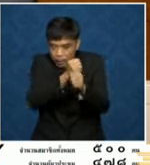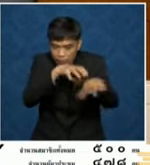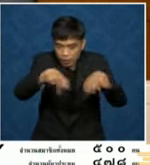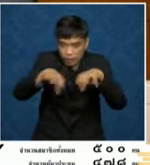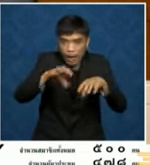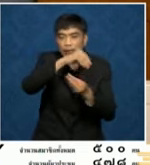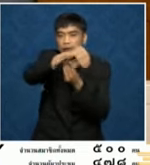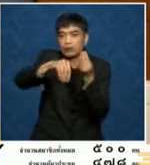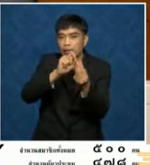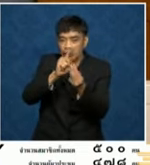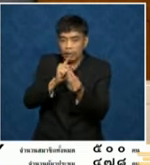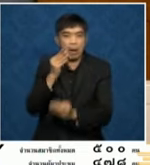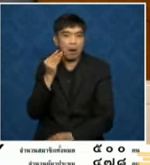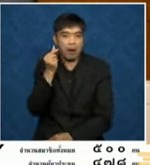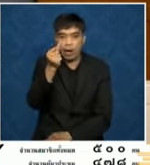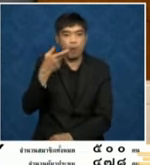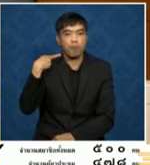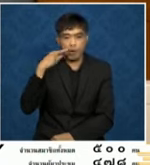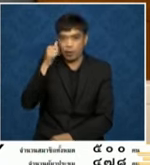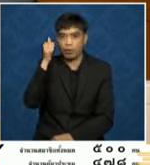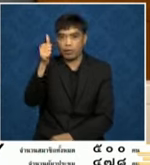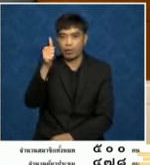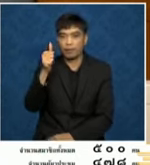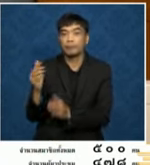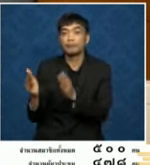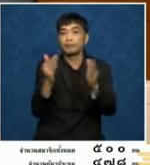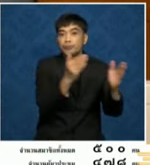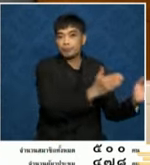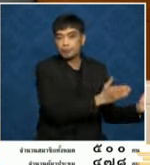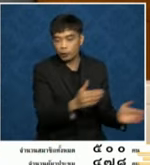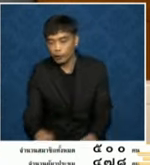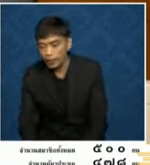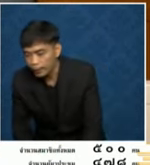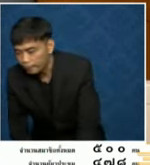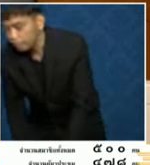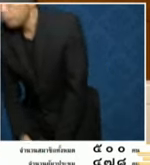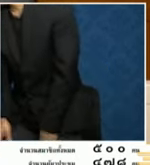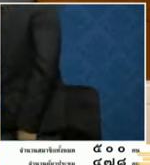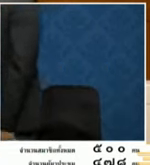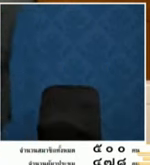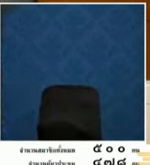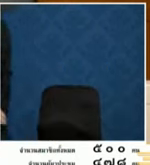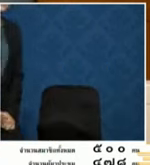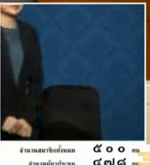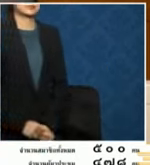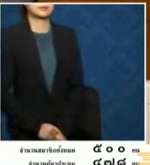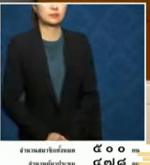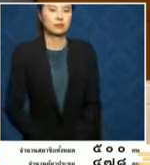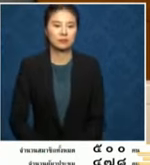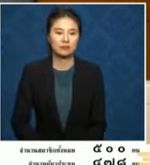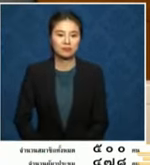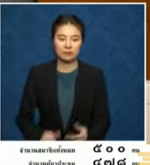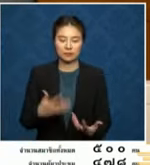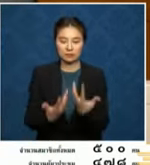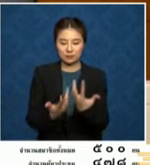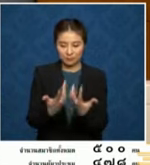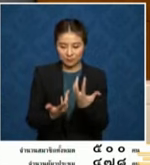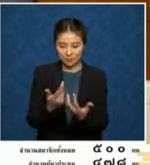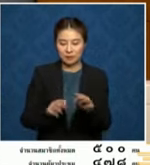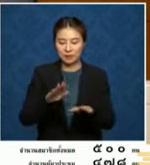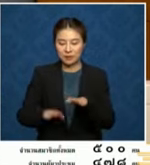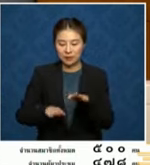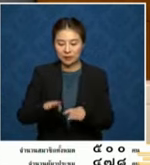ไปในเรื่องของพรมขนแกะทอมือครับก็ต้องเรียนงี้ครับว่าค่าใช้จ่ายเนี่ย10ล้านบาทนะครับแ